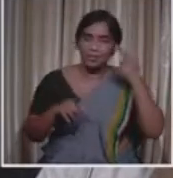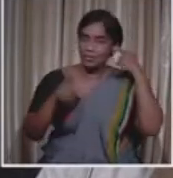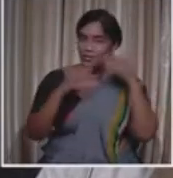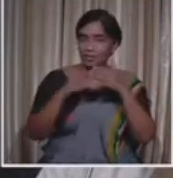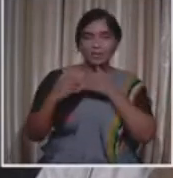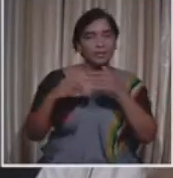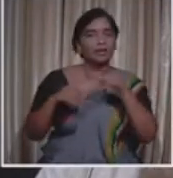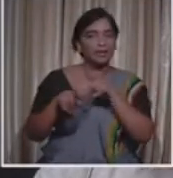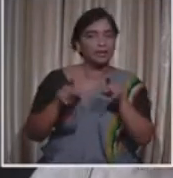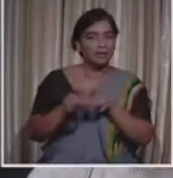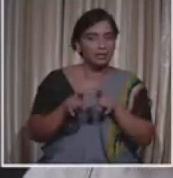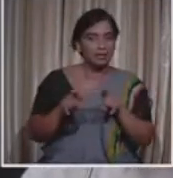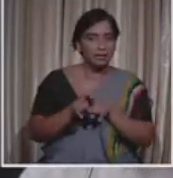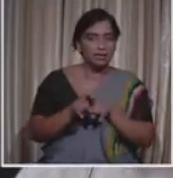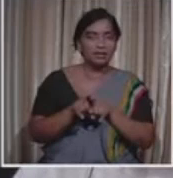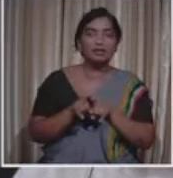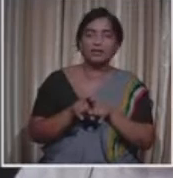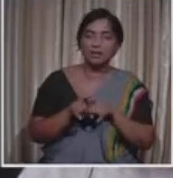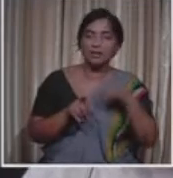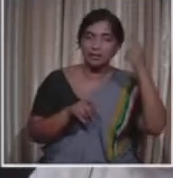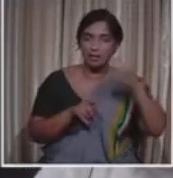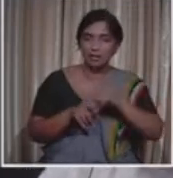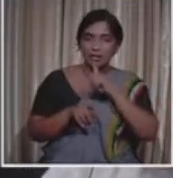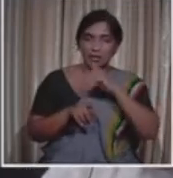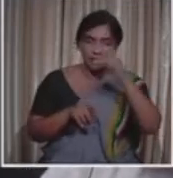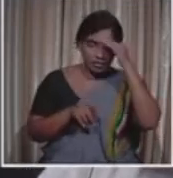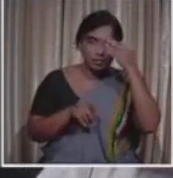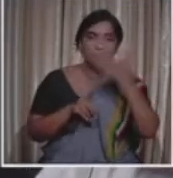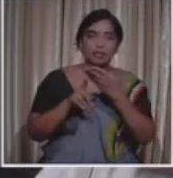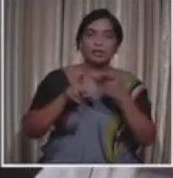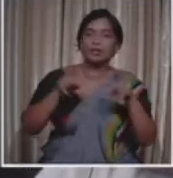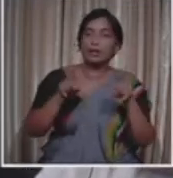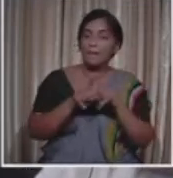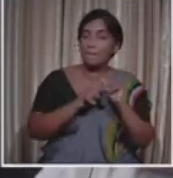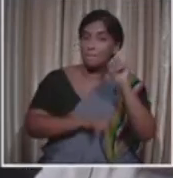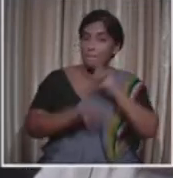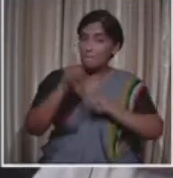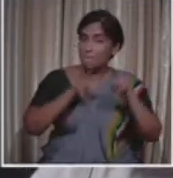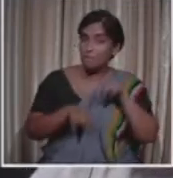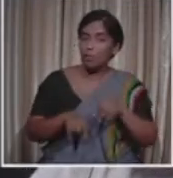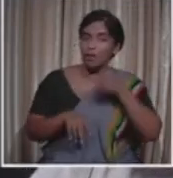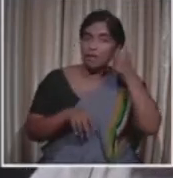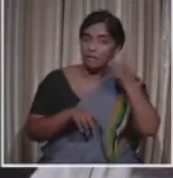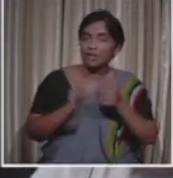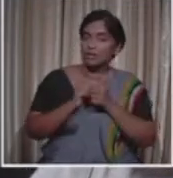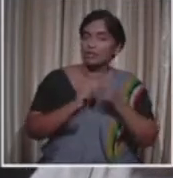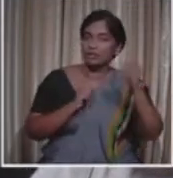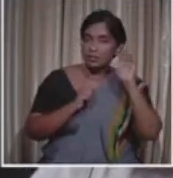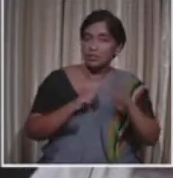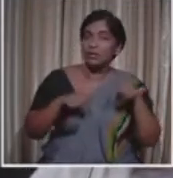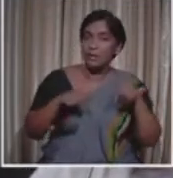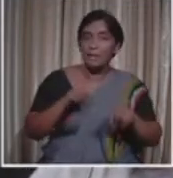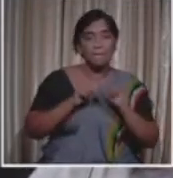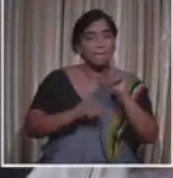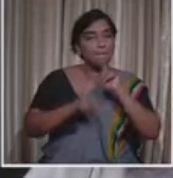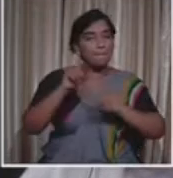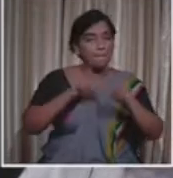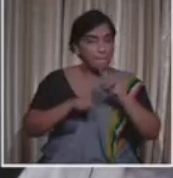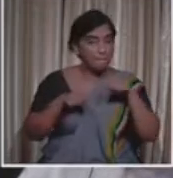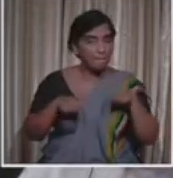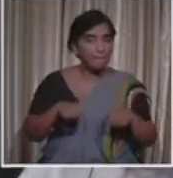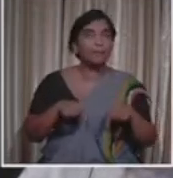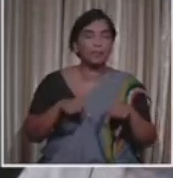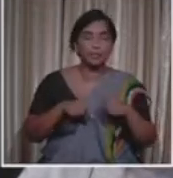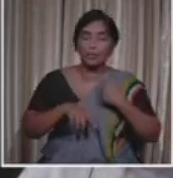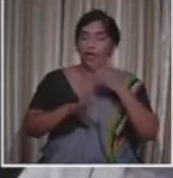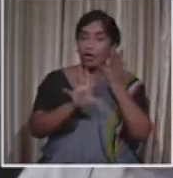අපි මිත්‍රවරුනි අපි නියෝජ්‍ය කතානායකතුමනි මේ පාර්ලිමේන්තුව මීට වඩා වැදගත් බවට පත් කරන්න අපි කටයුතු කරමු. මේ පාර්ලිමේන්තුවේ ඔබතුමා